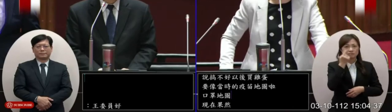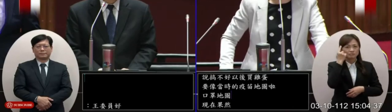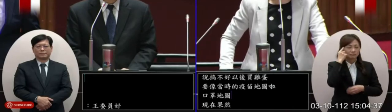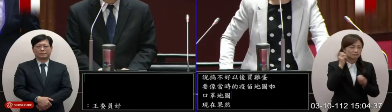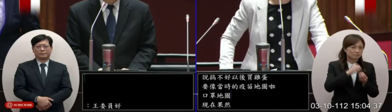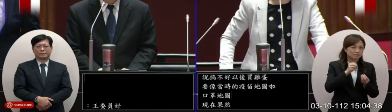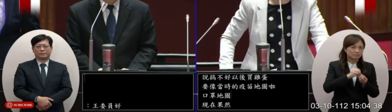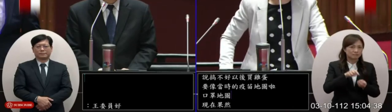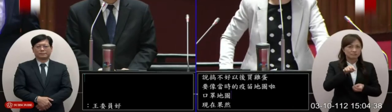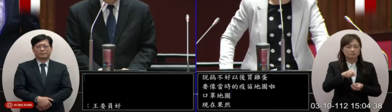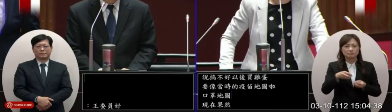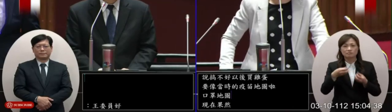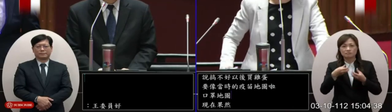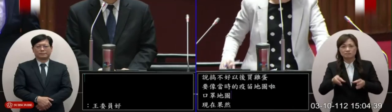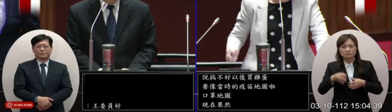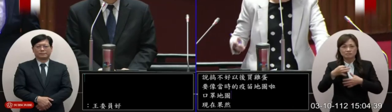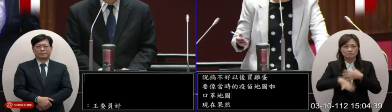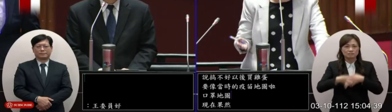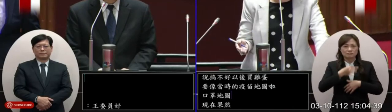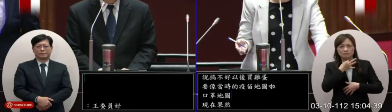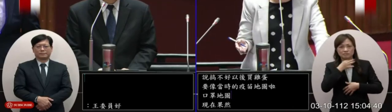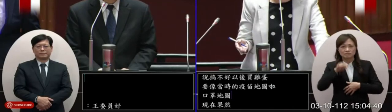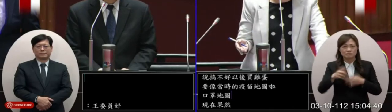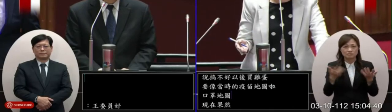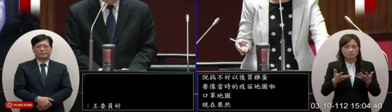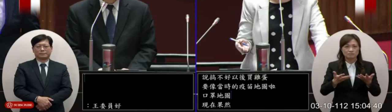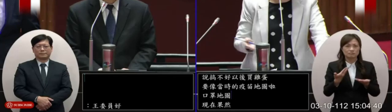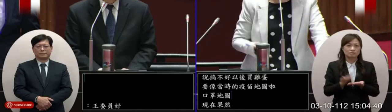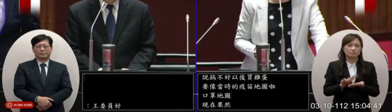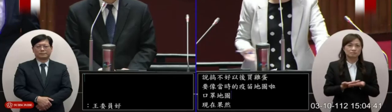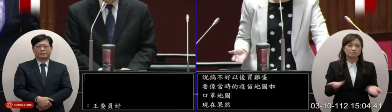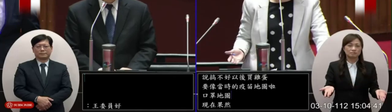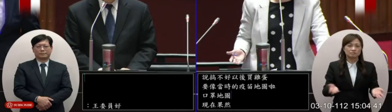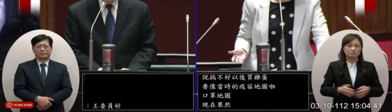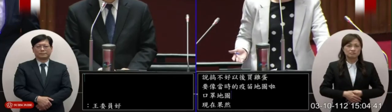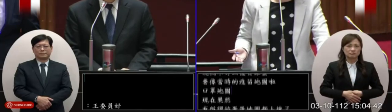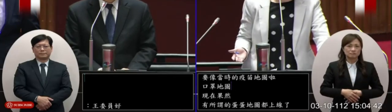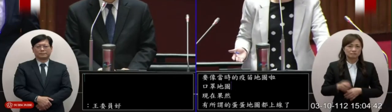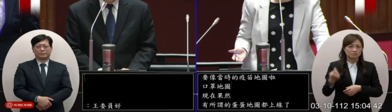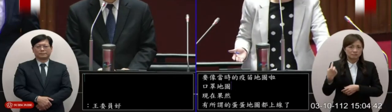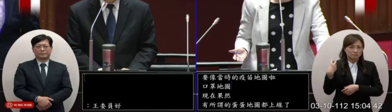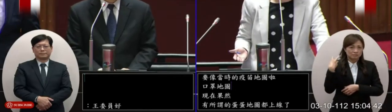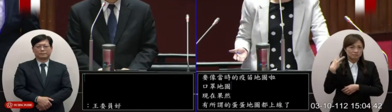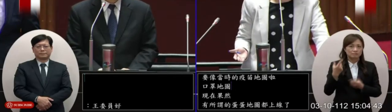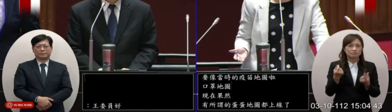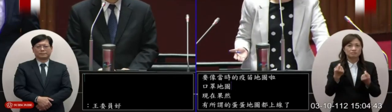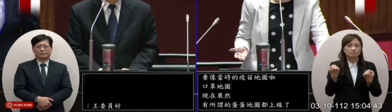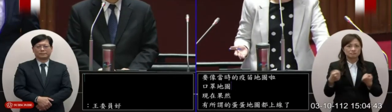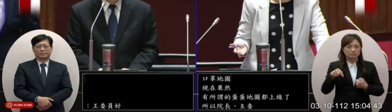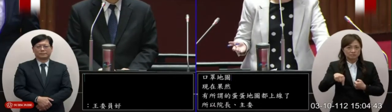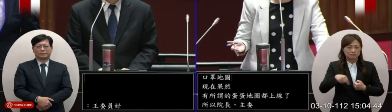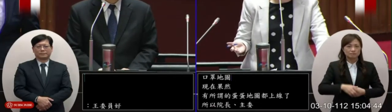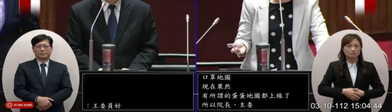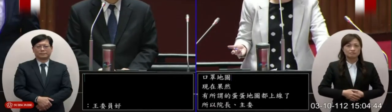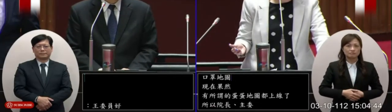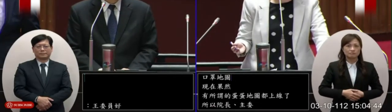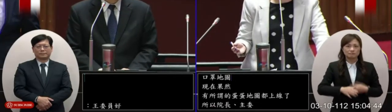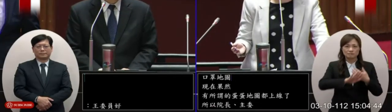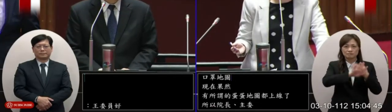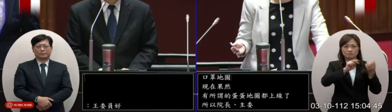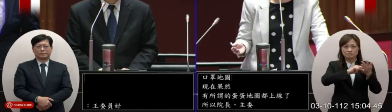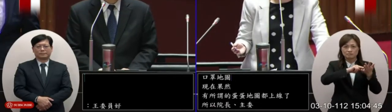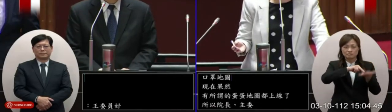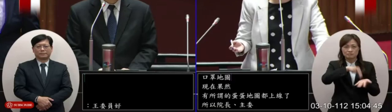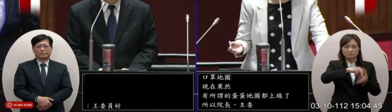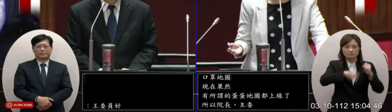要怎么解决？前几天也是在这里，我们有其他的立委建